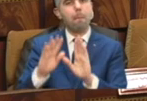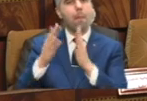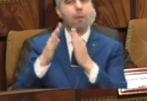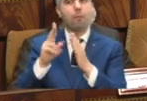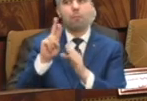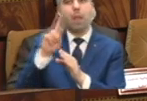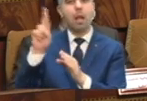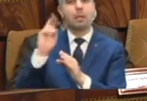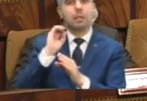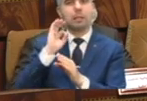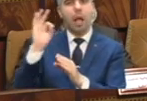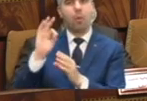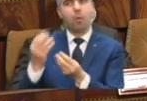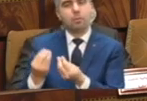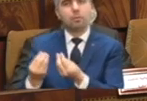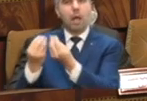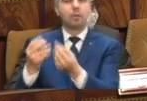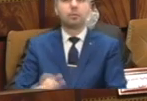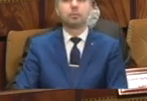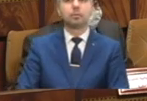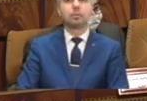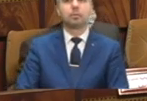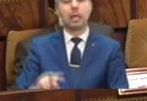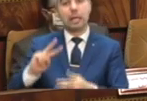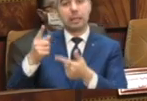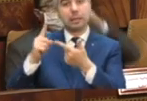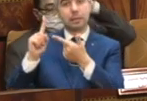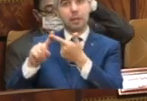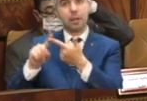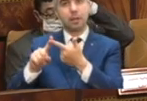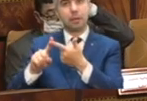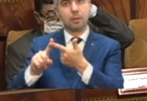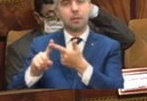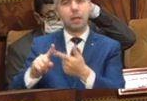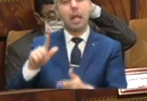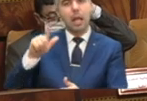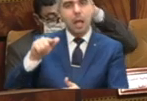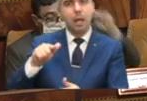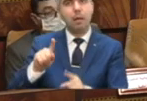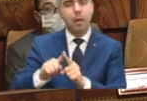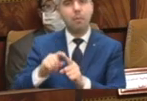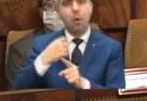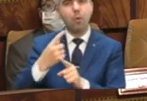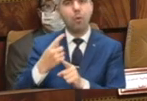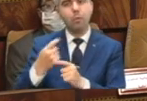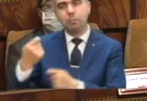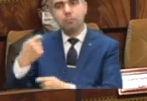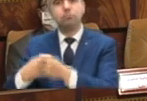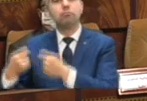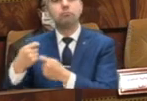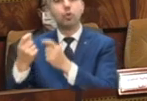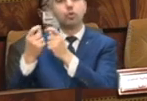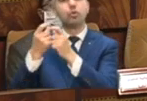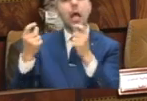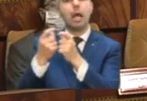عليه. ثانيا مشى وقالوا بدي كاين امكانيه ديال الاستثمارات